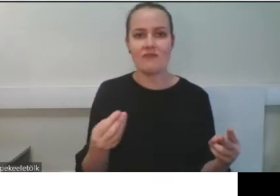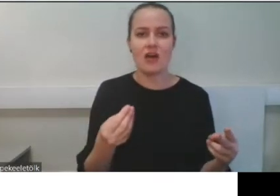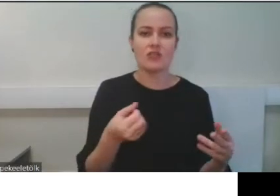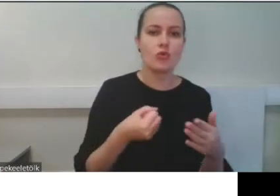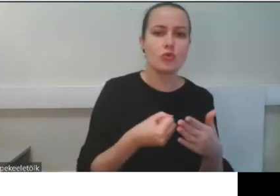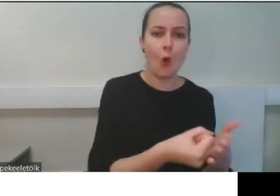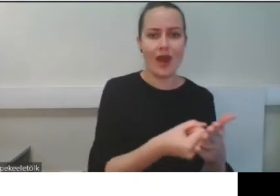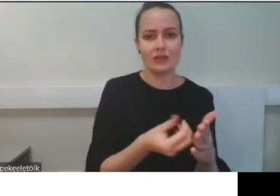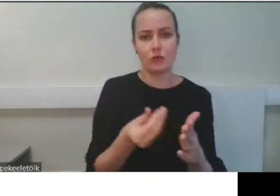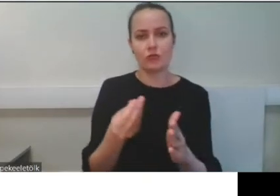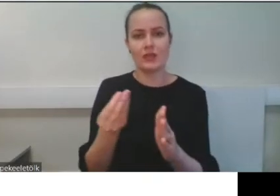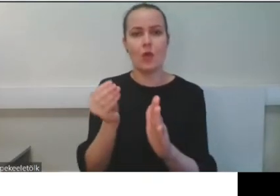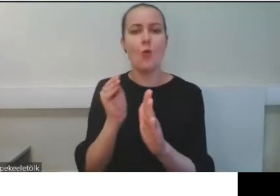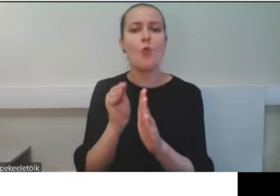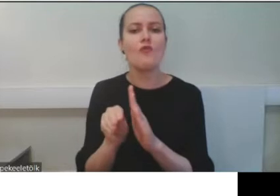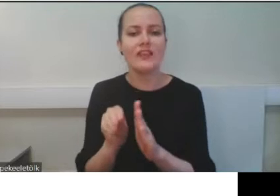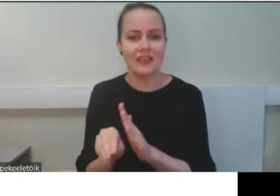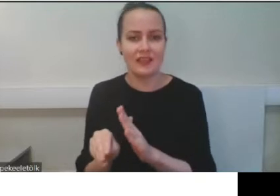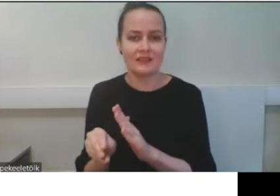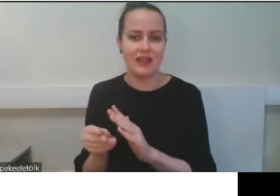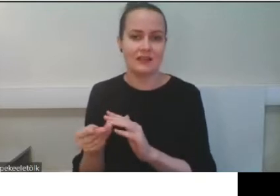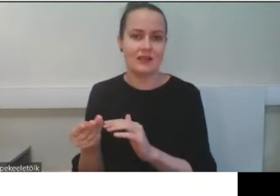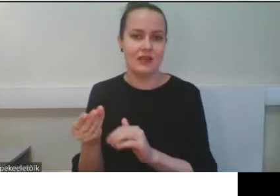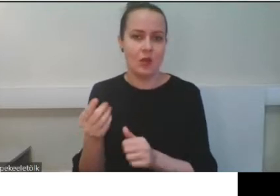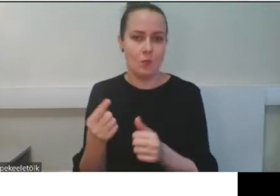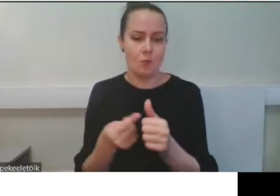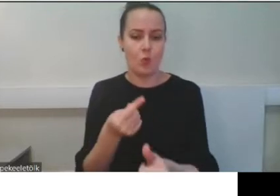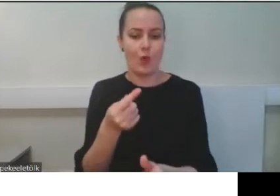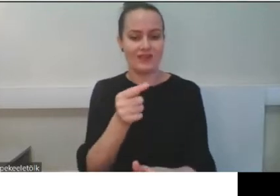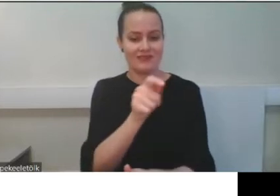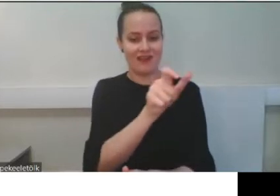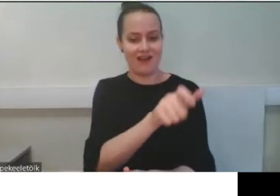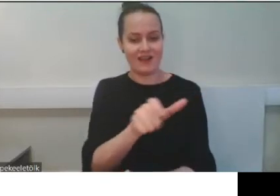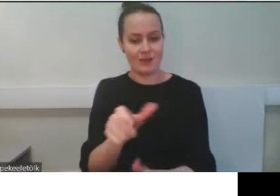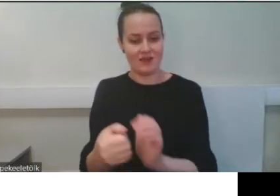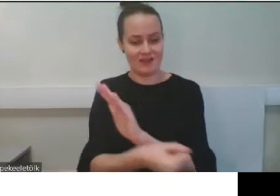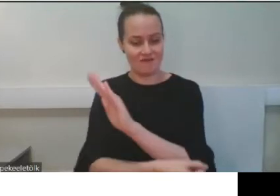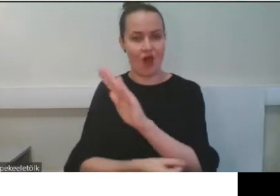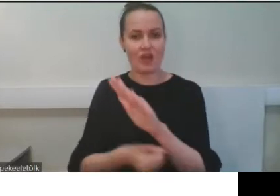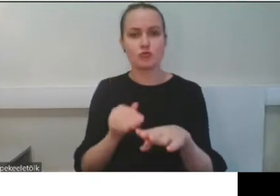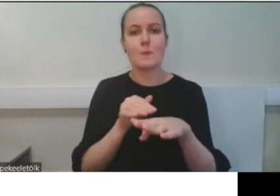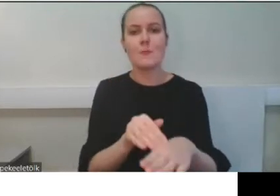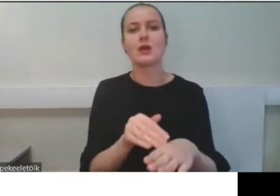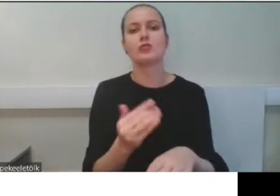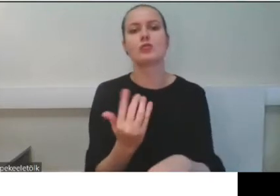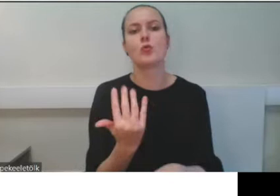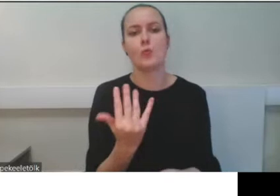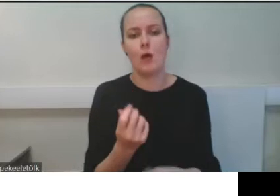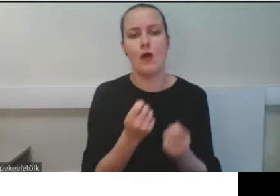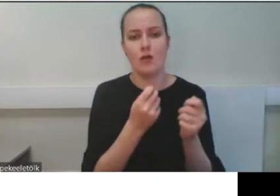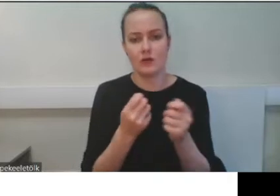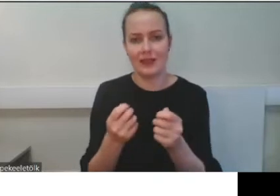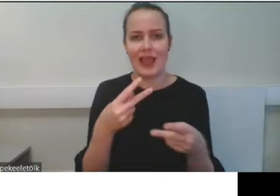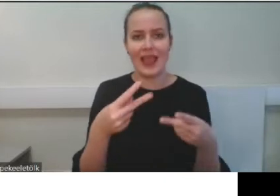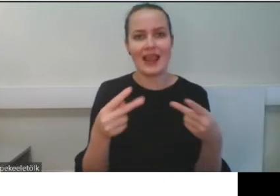suurem kui näiteks vähenenud töövõimega . samas tulevad ka siin erinevused just ka tegevuspiirangutega inimeste